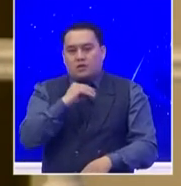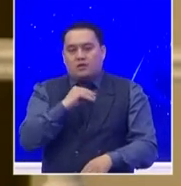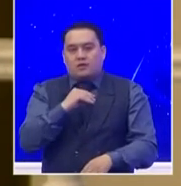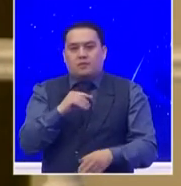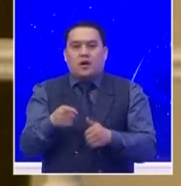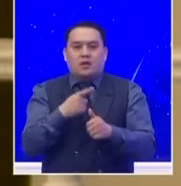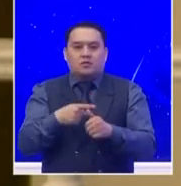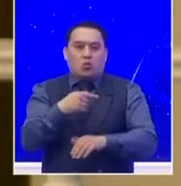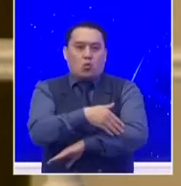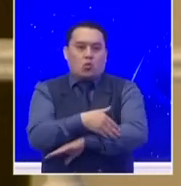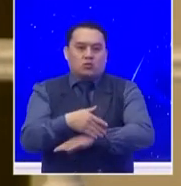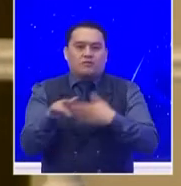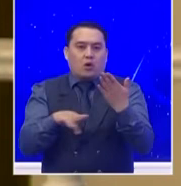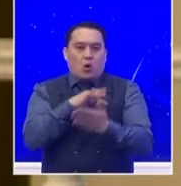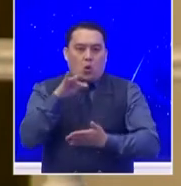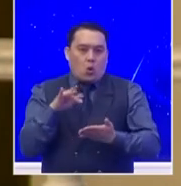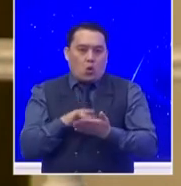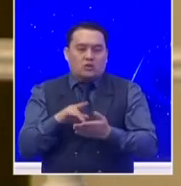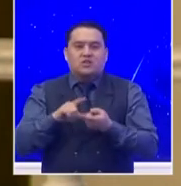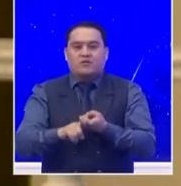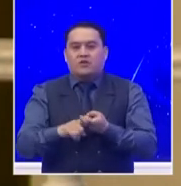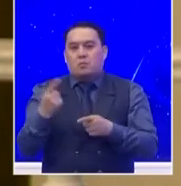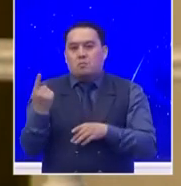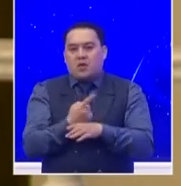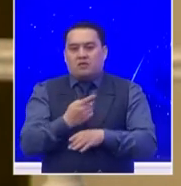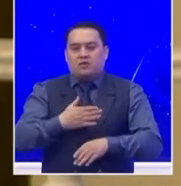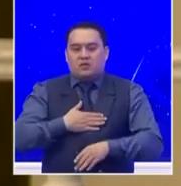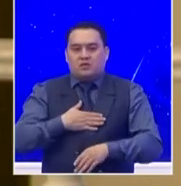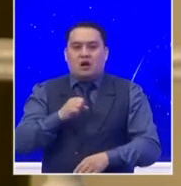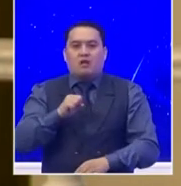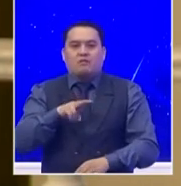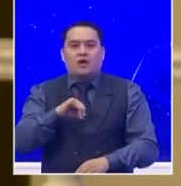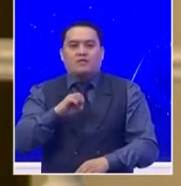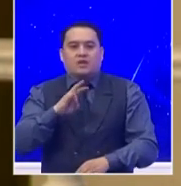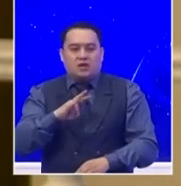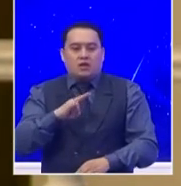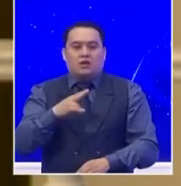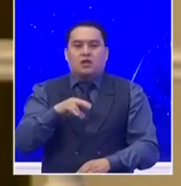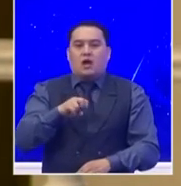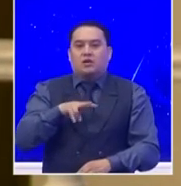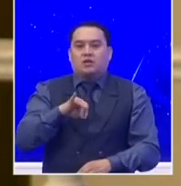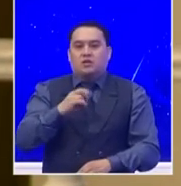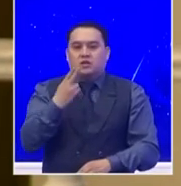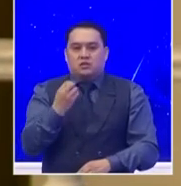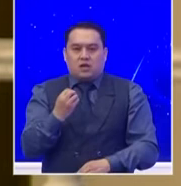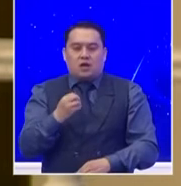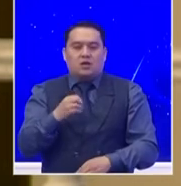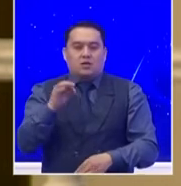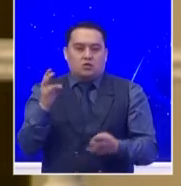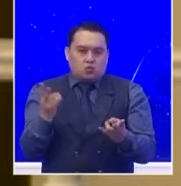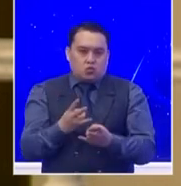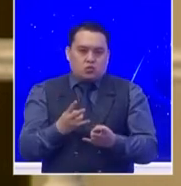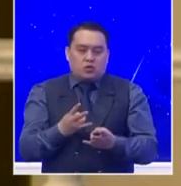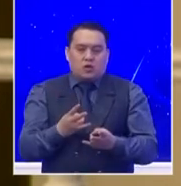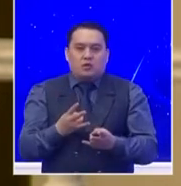по названиям улиц, домов и городов. И это все связано в первую очередь с нашим алфавитом. И переход на латиницу в этом плане необходим. Я думаю, что от этого